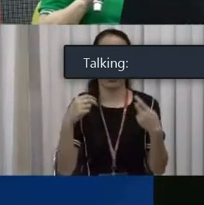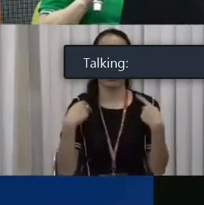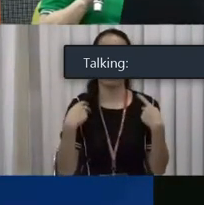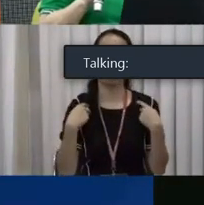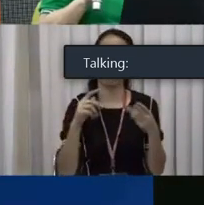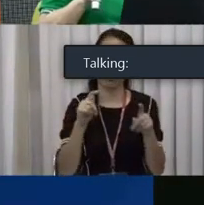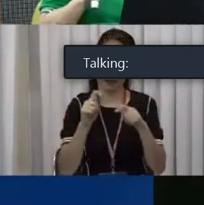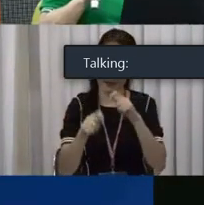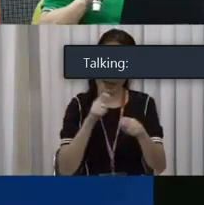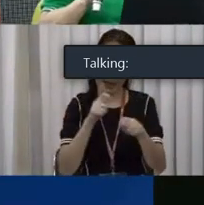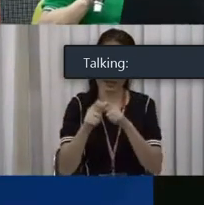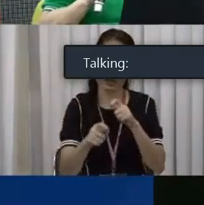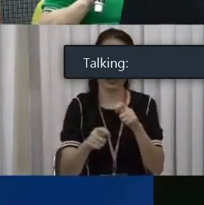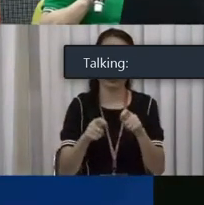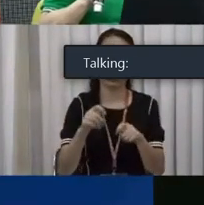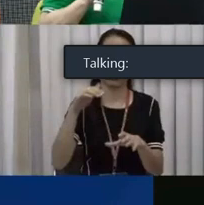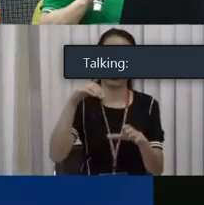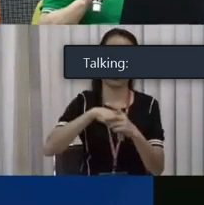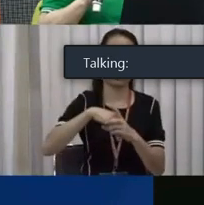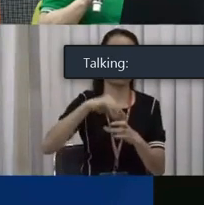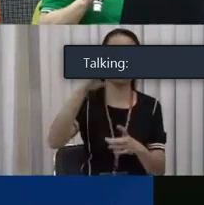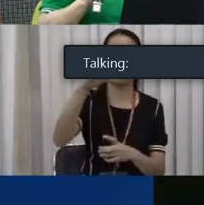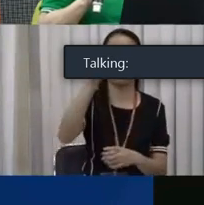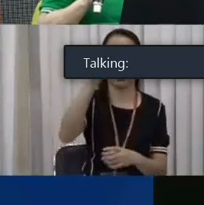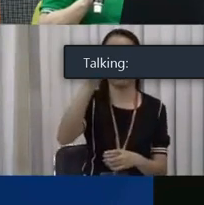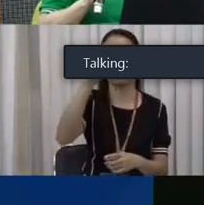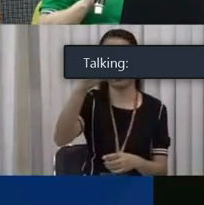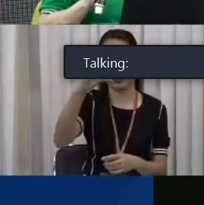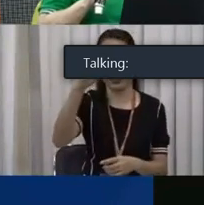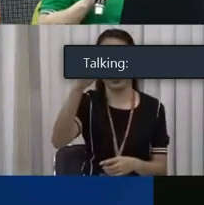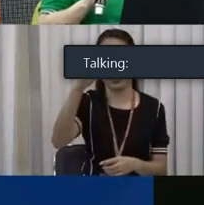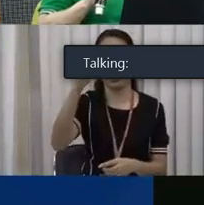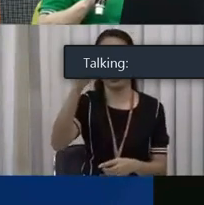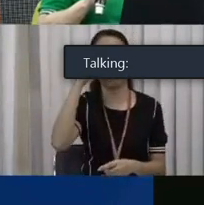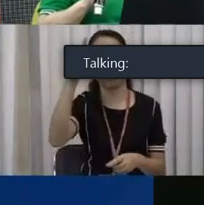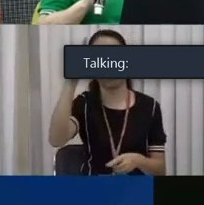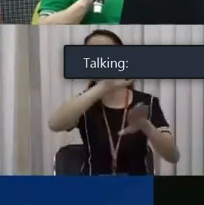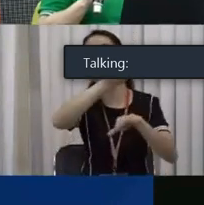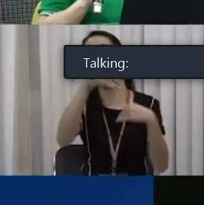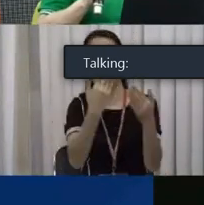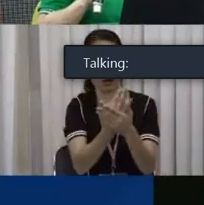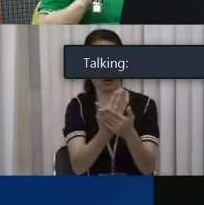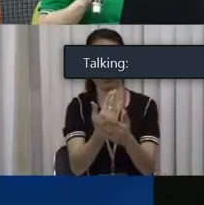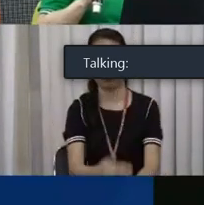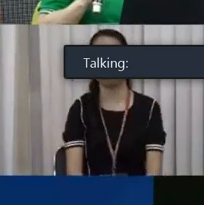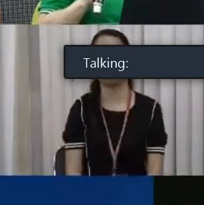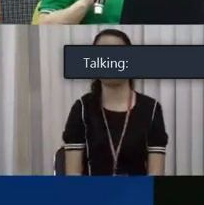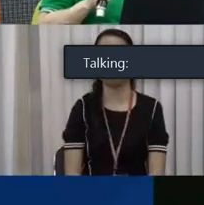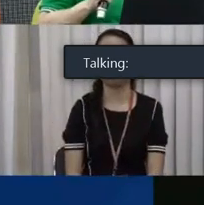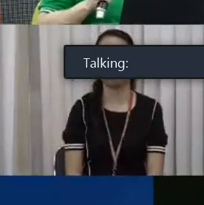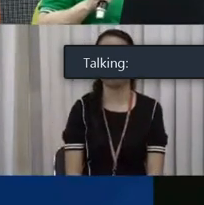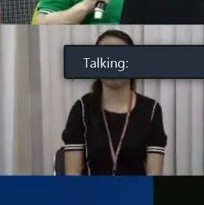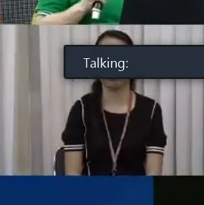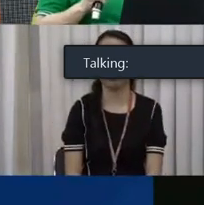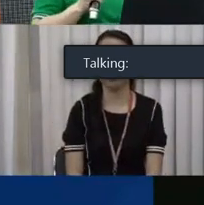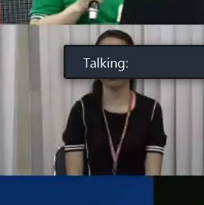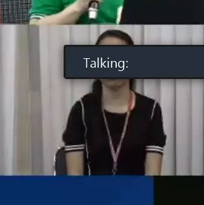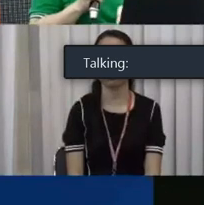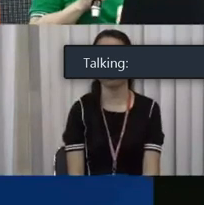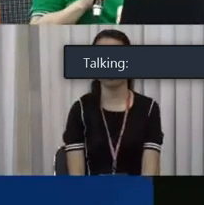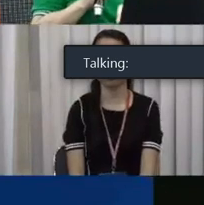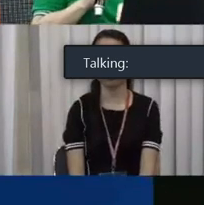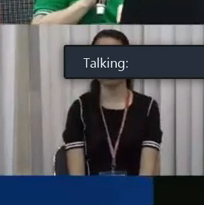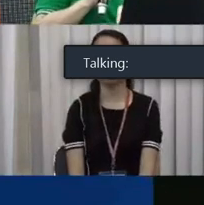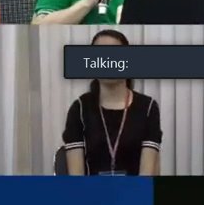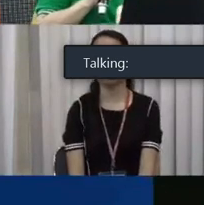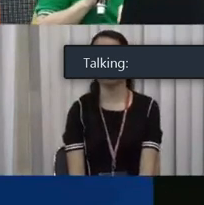nami, so og ma-approve na gyud nang 56 years old, although gilabi pa na, wa pa kasiguruhan,